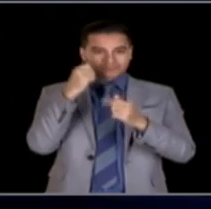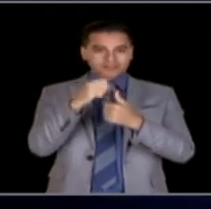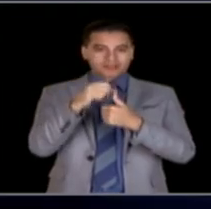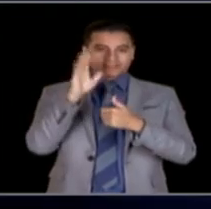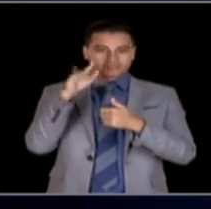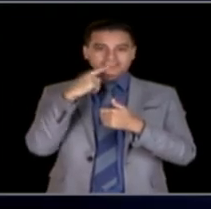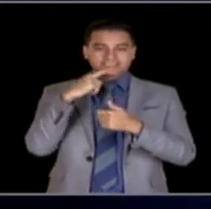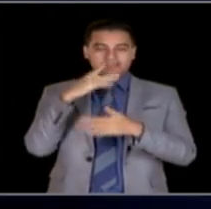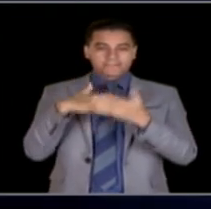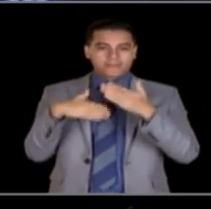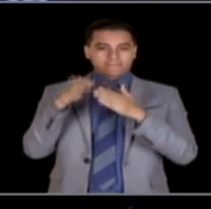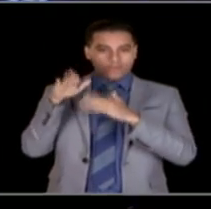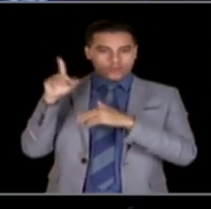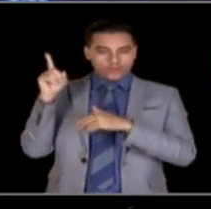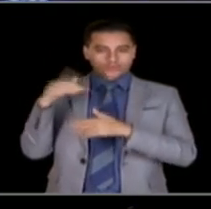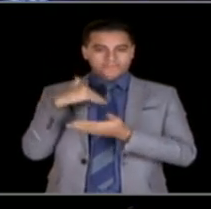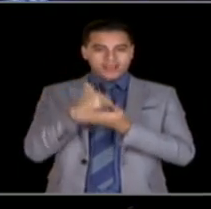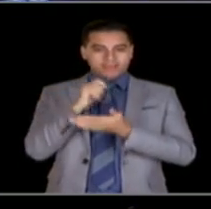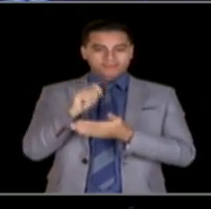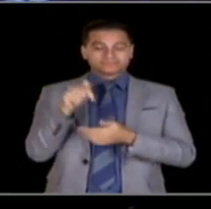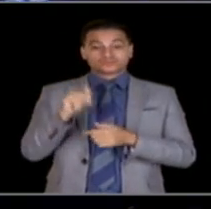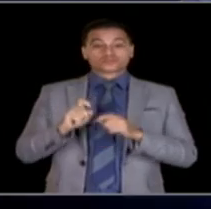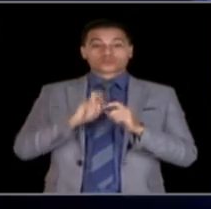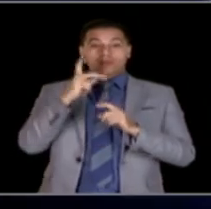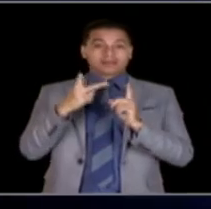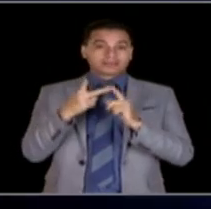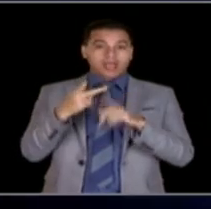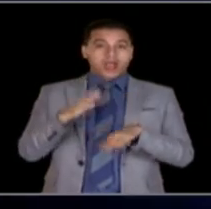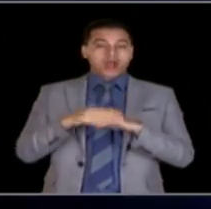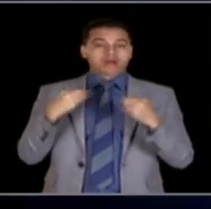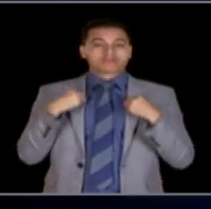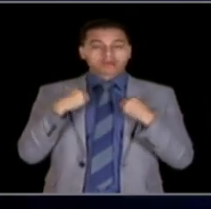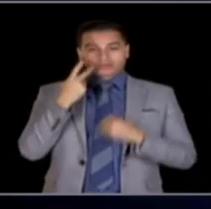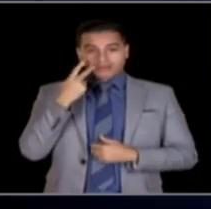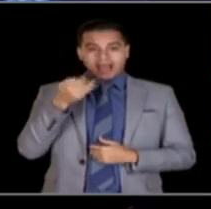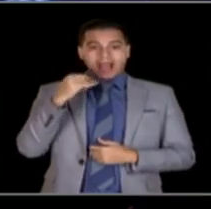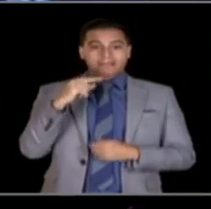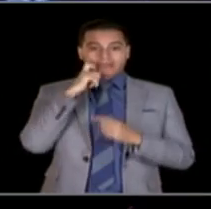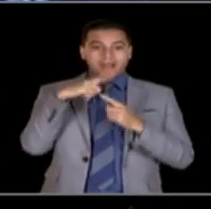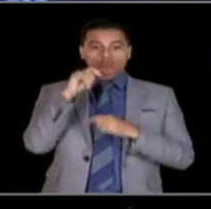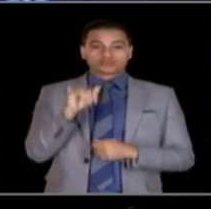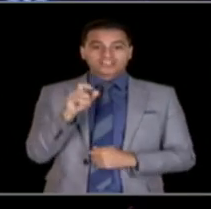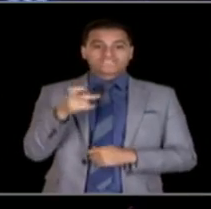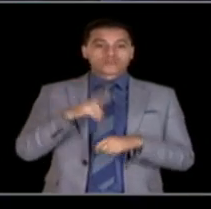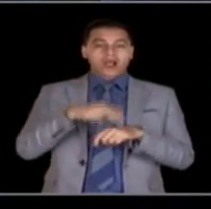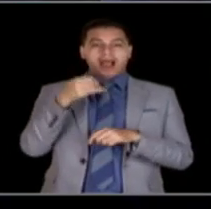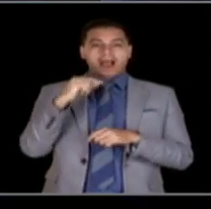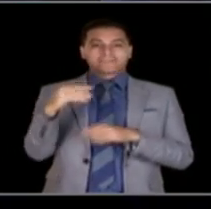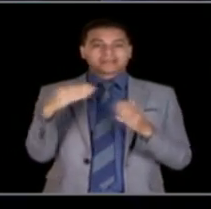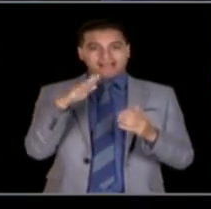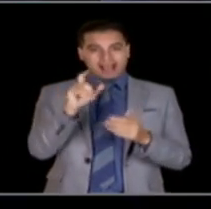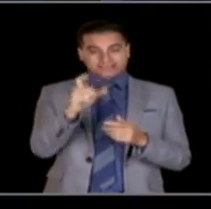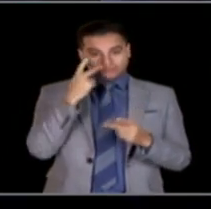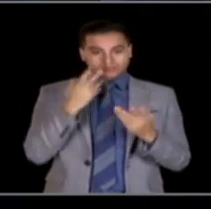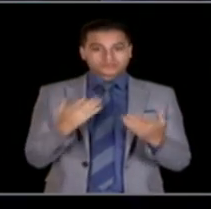هي. هارد لك يا سمية. دلوقتي السؤال التاني في الرياضة، أحمد أبو ضيف وأحمد حسن، أحمد